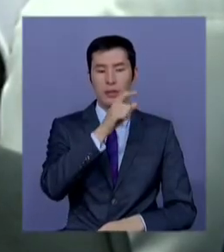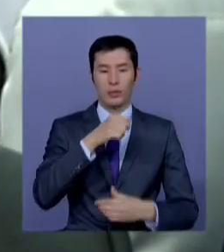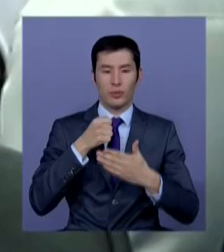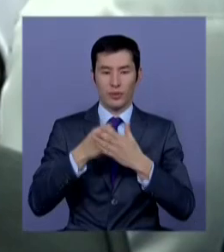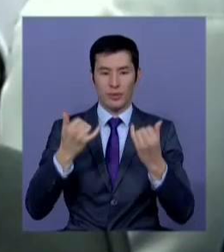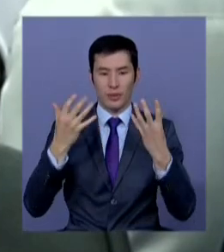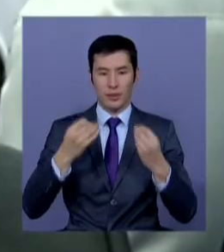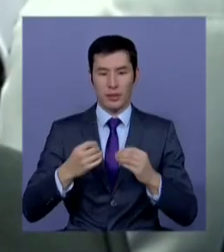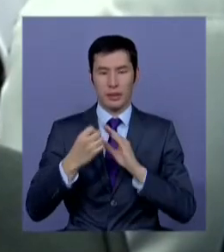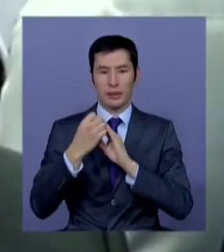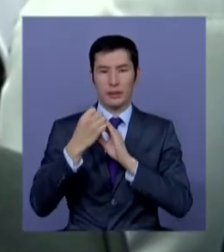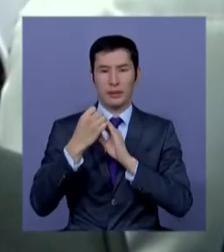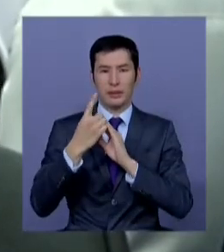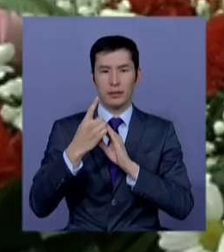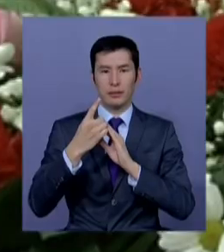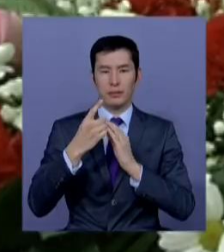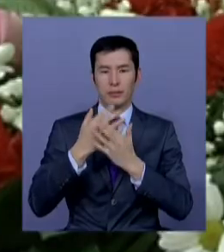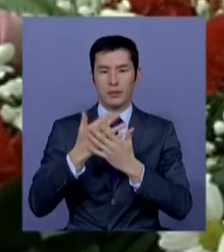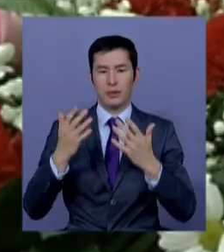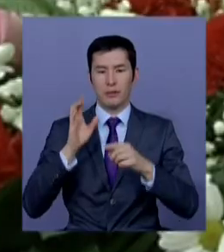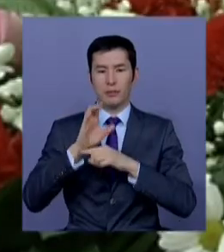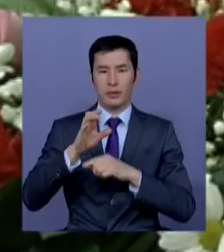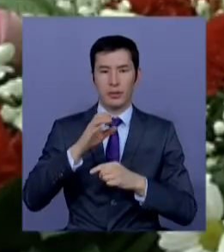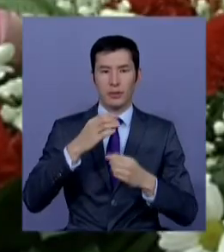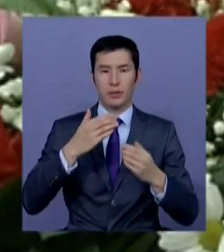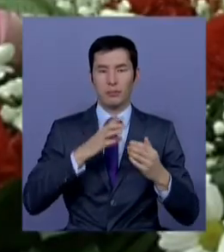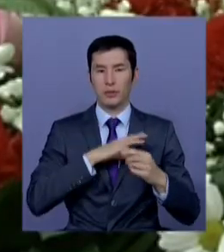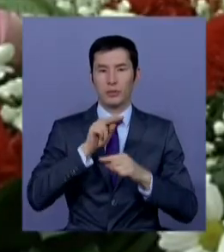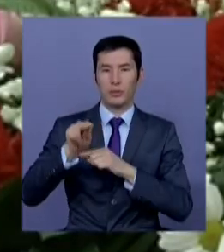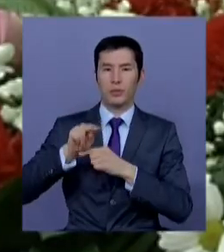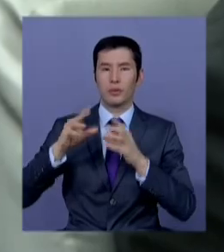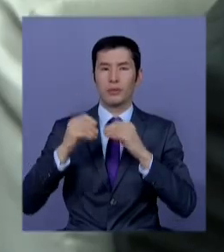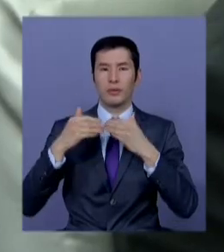дейін 11 ғылым докторын, 40 ғылым кандидатын дайындаған.